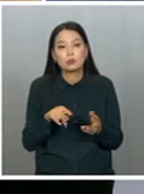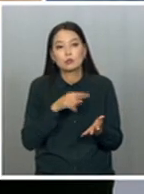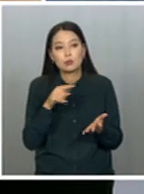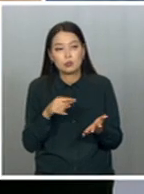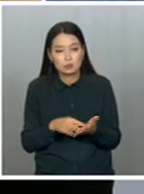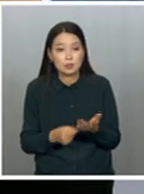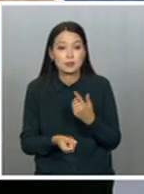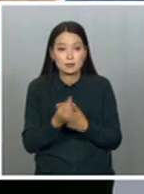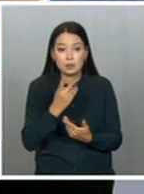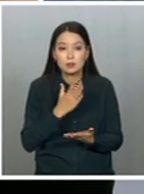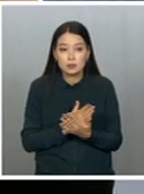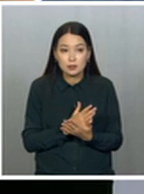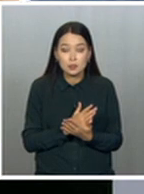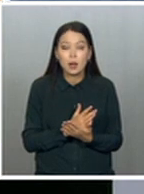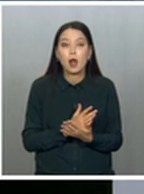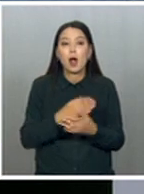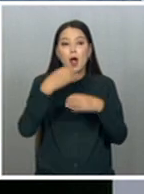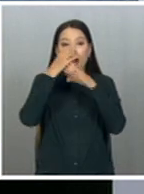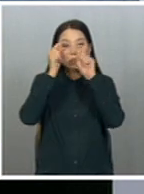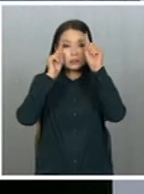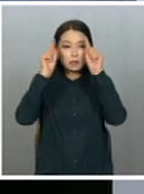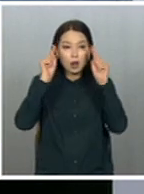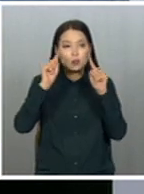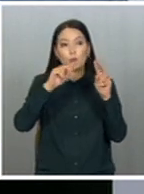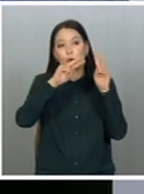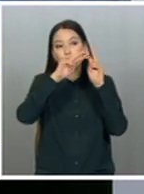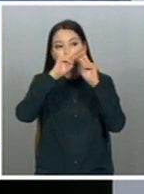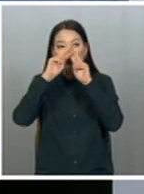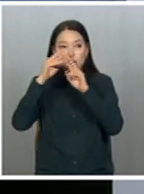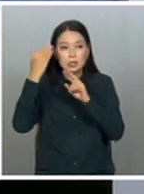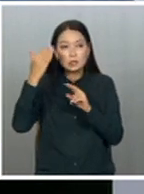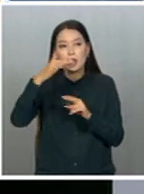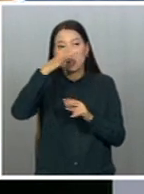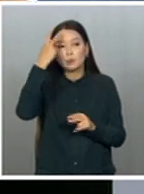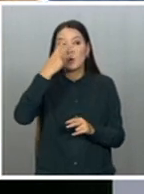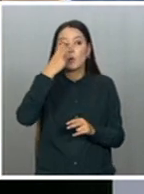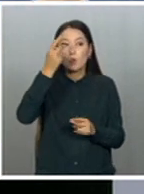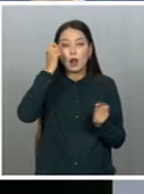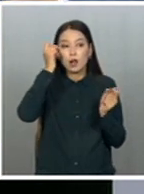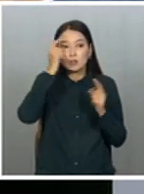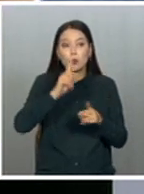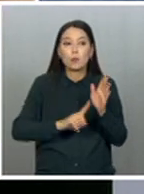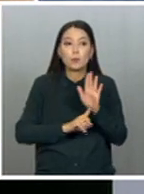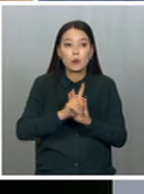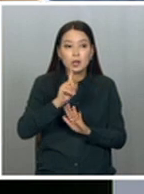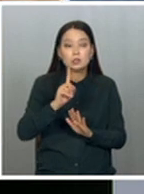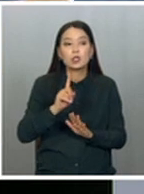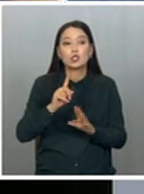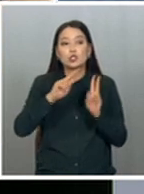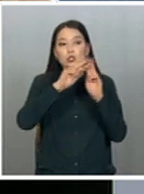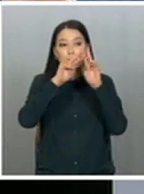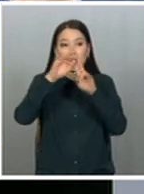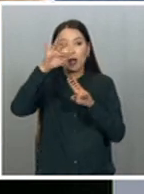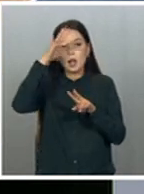туындауы мүмкін. Астрономияда жұлдызды аспанның көрінісін анықтау мақсатында жұлдызды аспанның